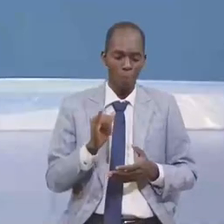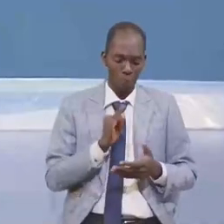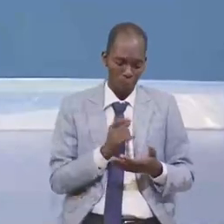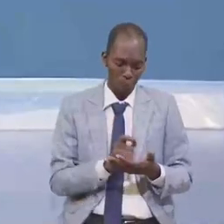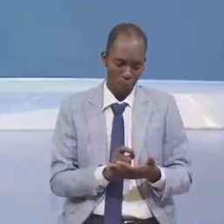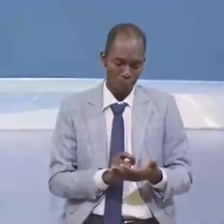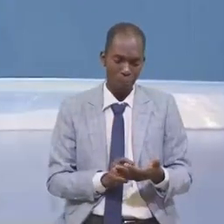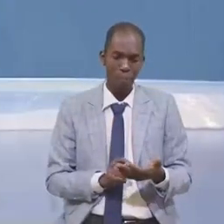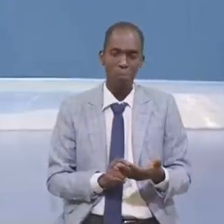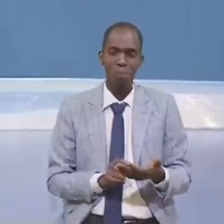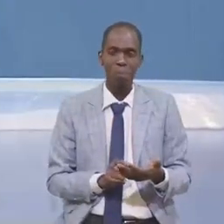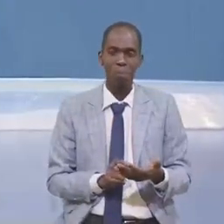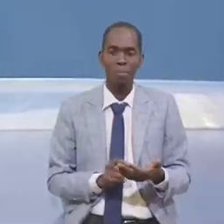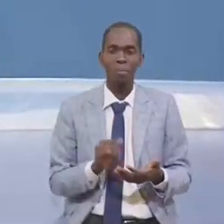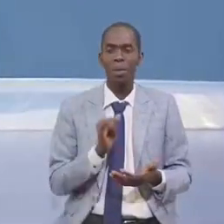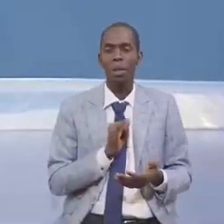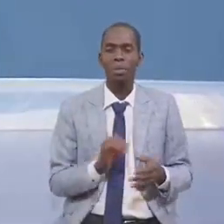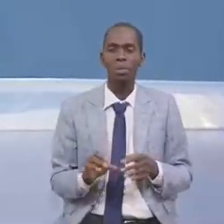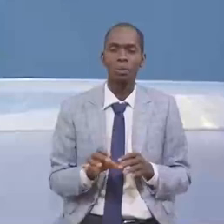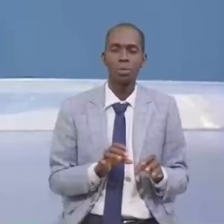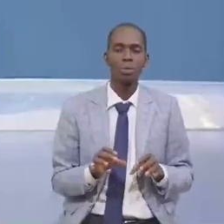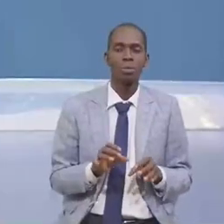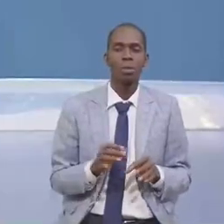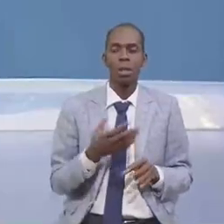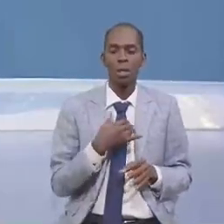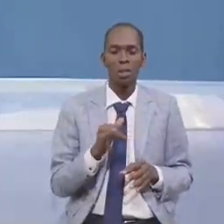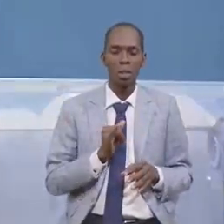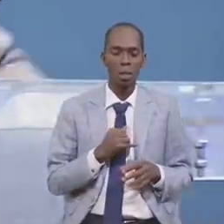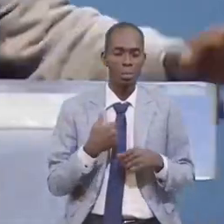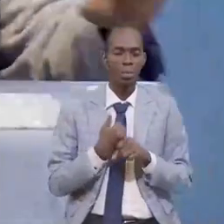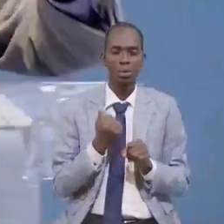J'écris, je fais, j'accomplis.